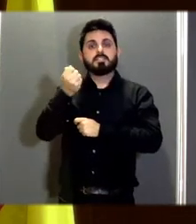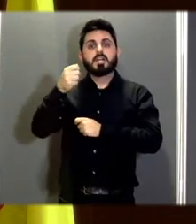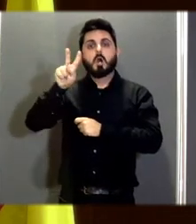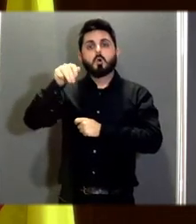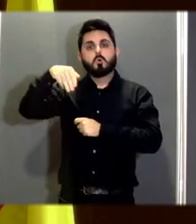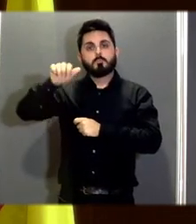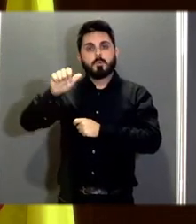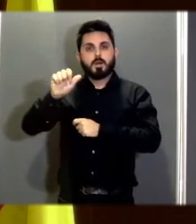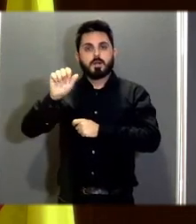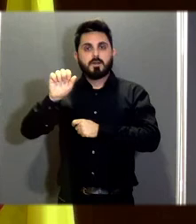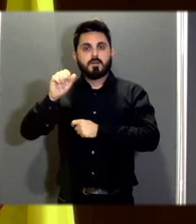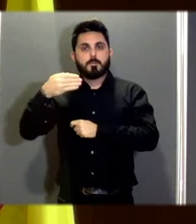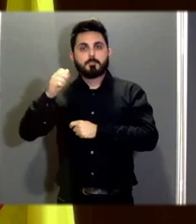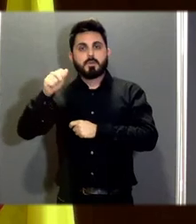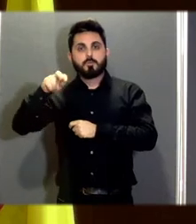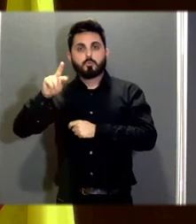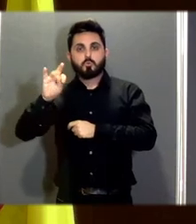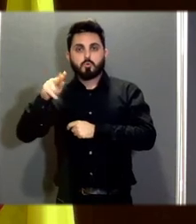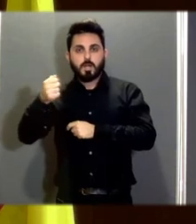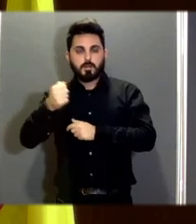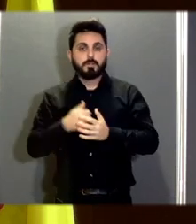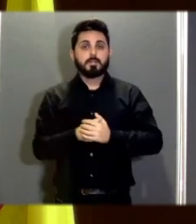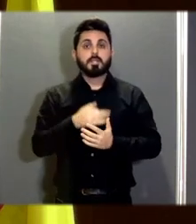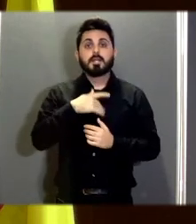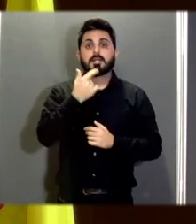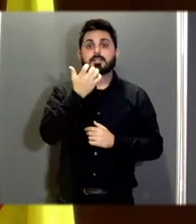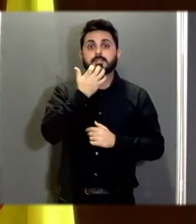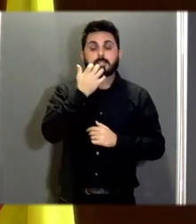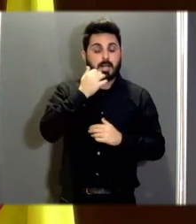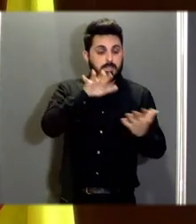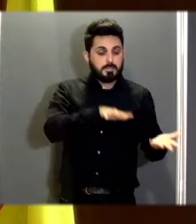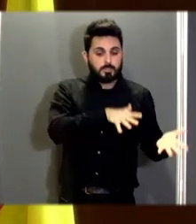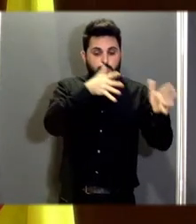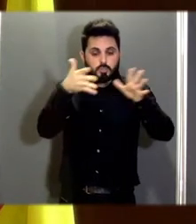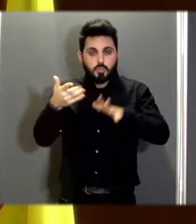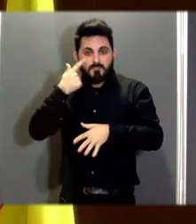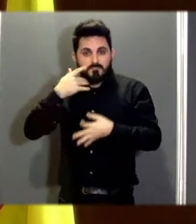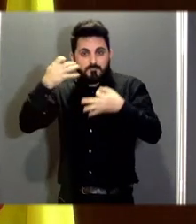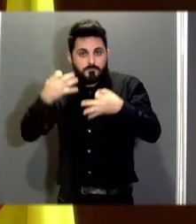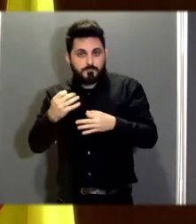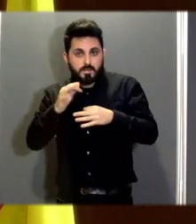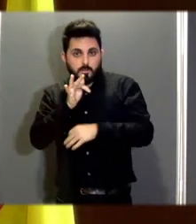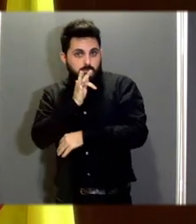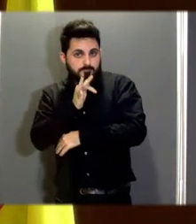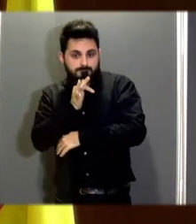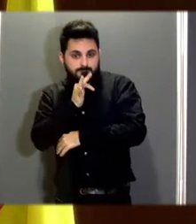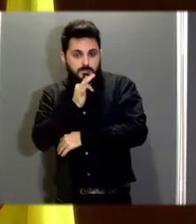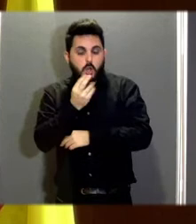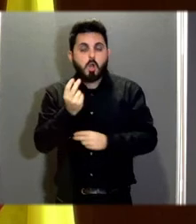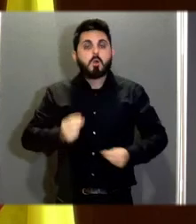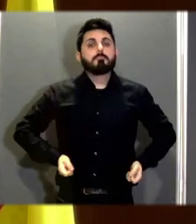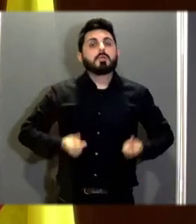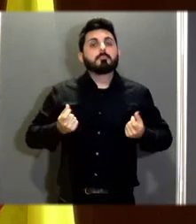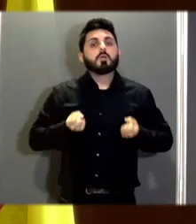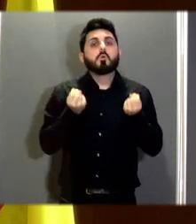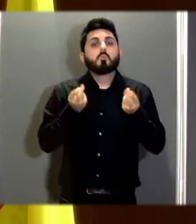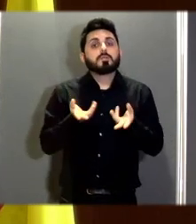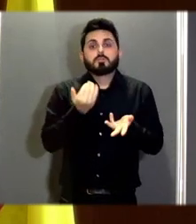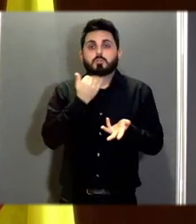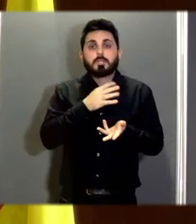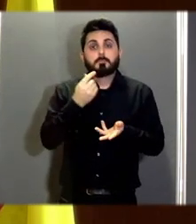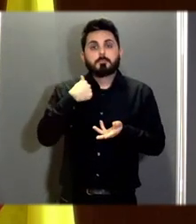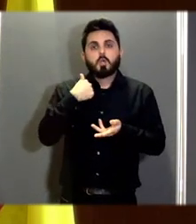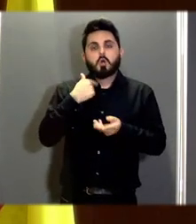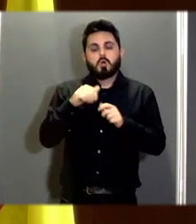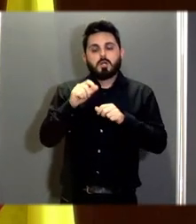parlaven que els costos de transició, quan encara no hi ha un reconeixement del nou estat, són incerts, però l'experiència mostra que són menors del que es